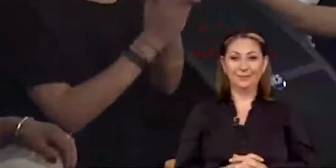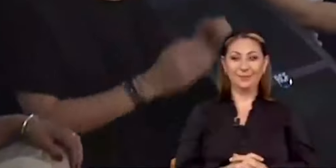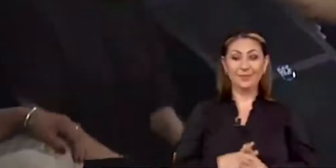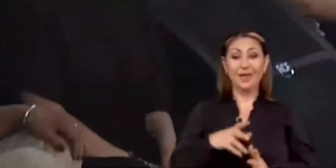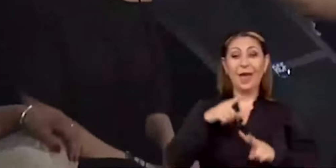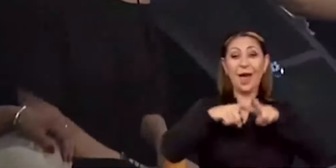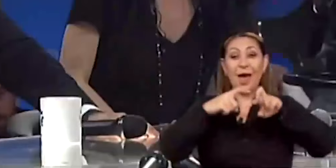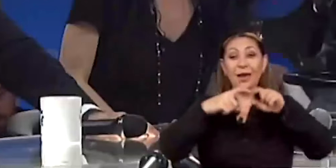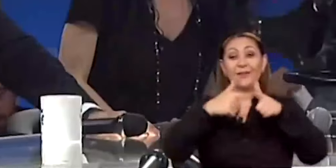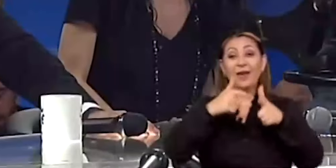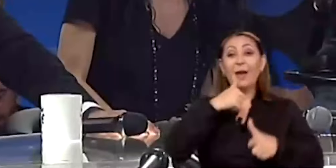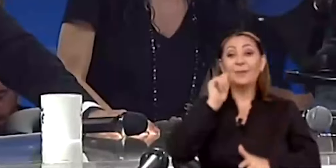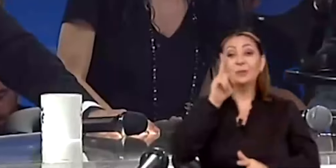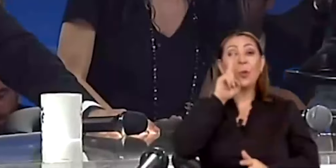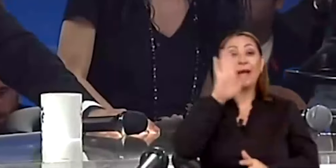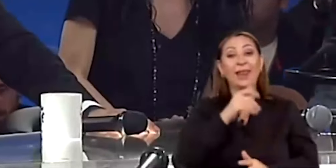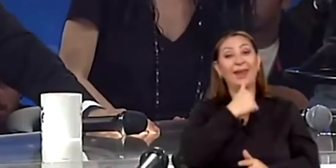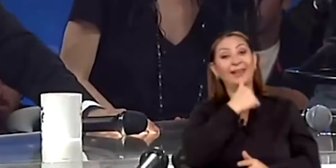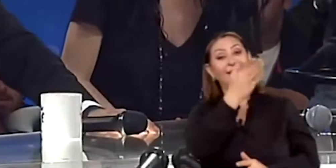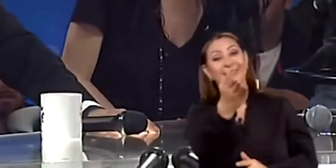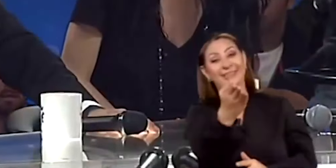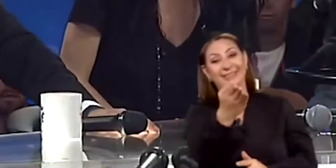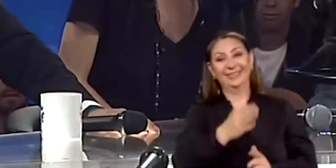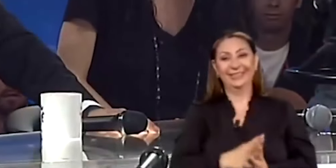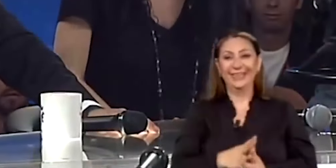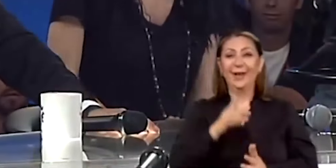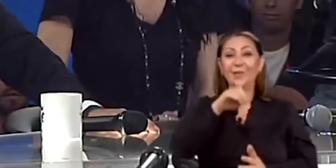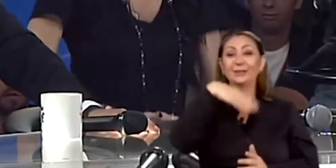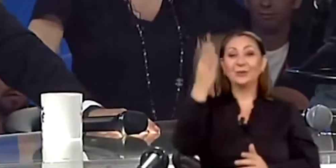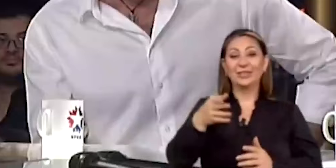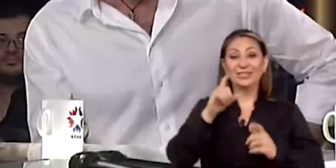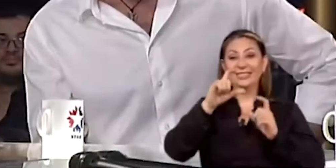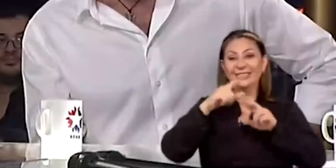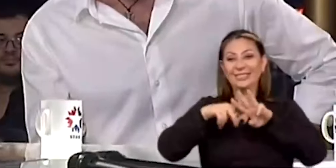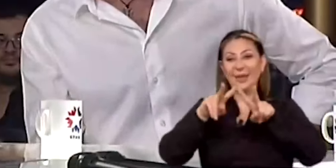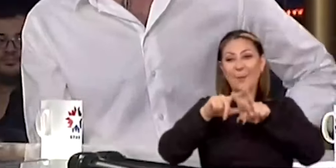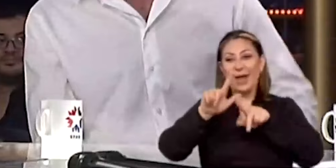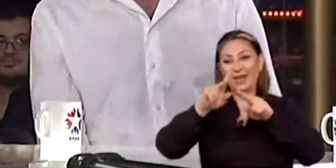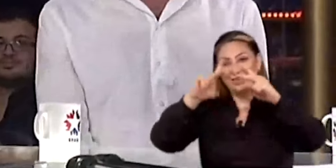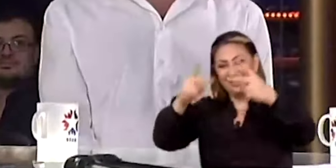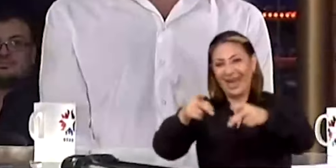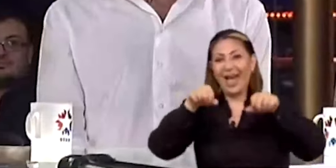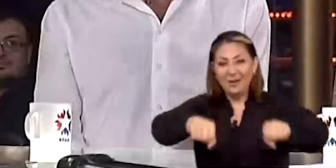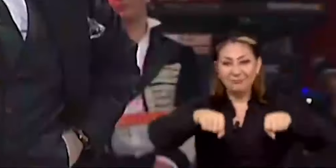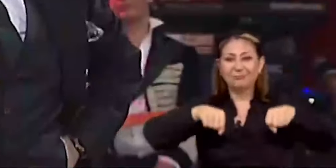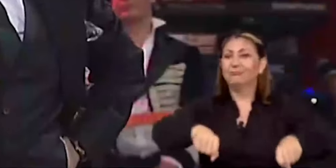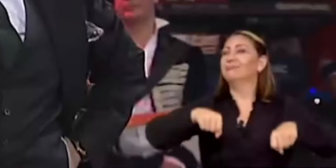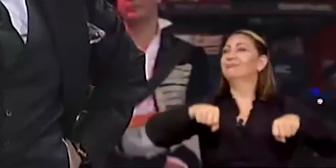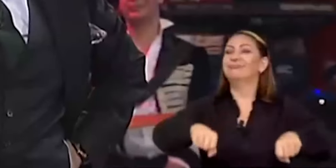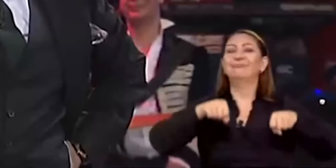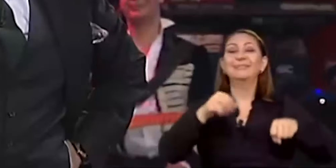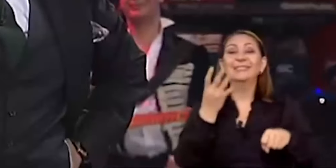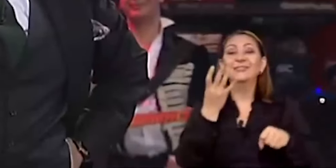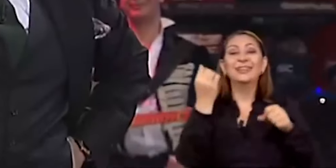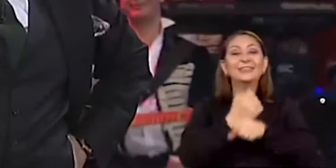Arif abi, son kalan erkek. Arif abiden sonra da tahtını Cemal'e bırakacak. Cemal at üzerinde dolaşacak